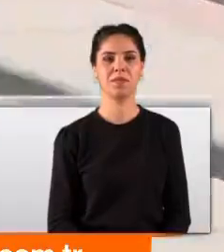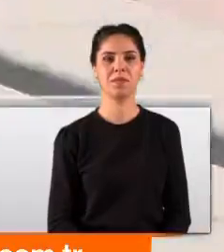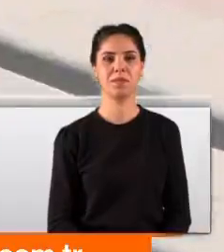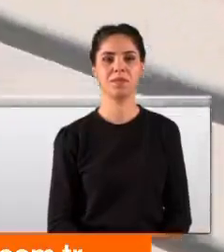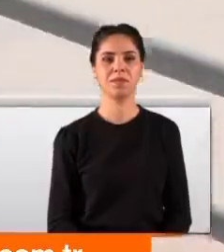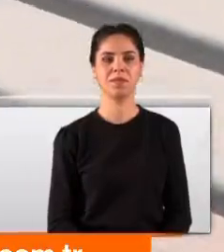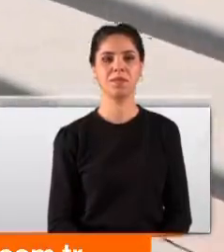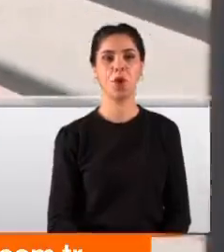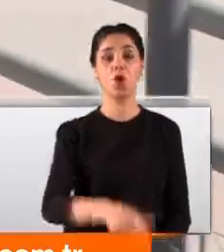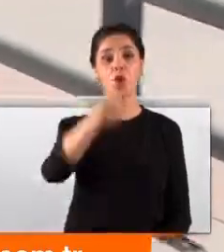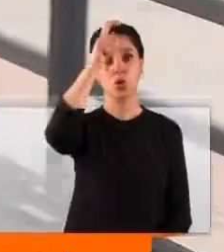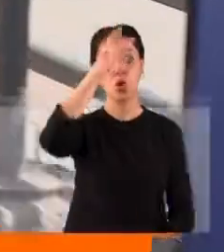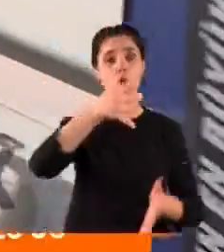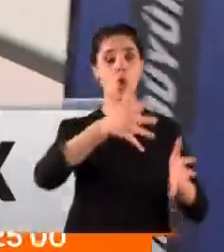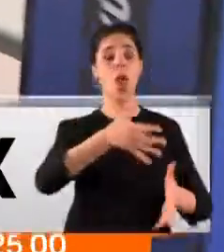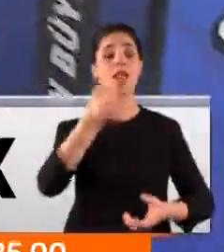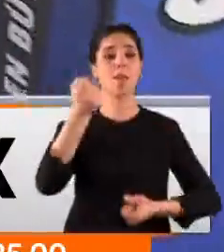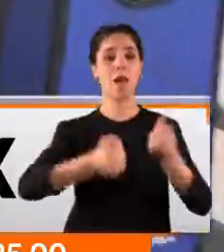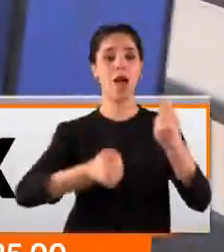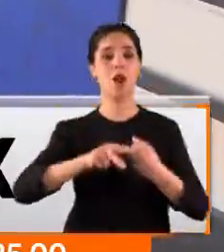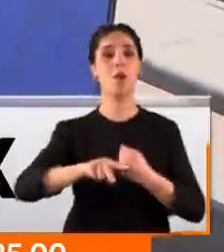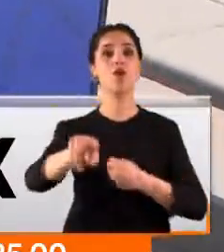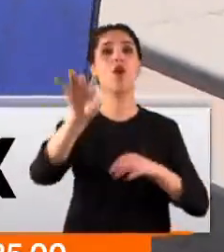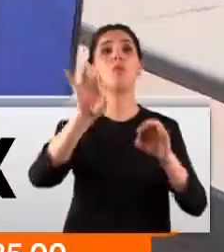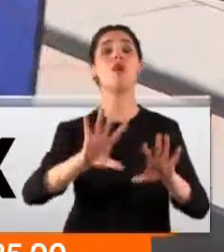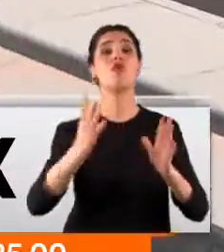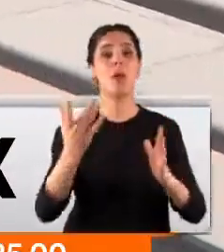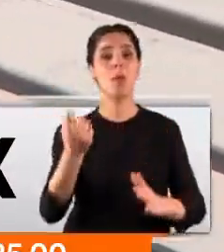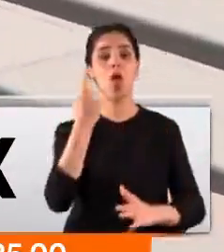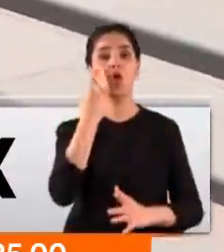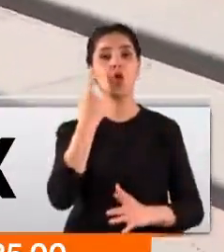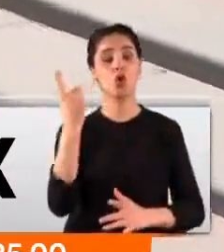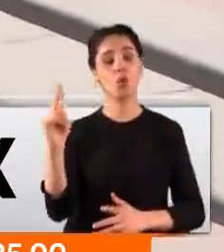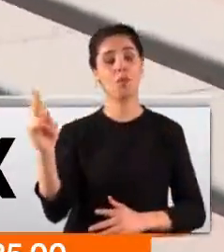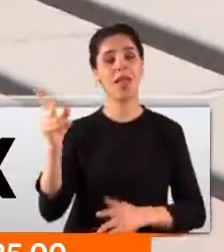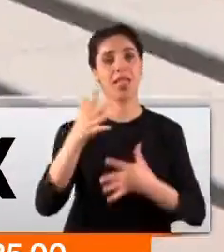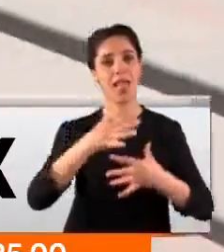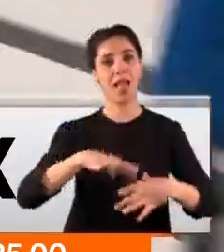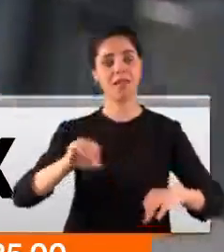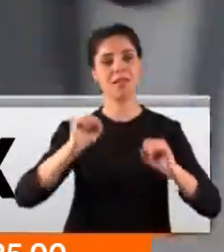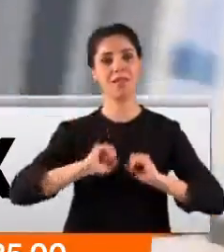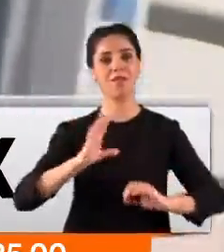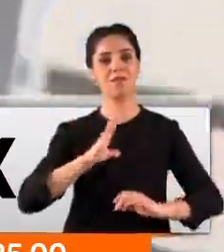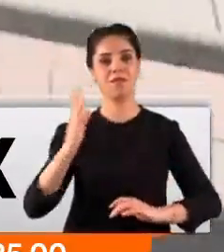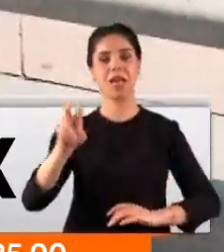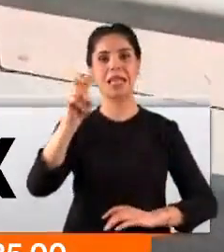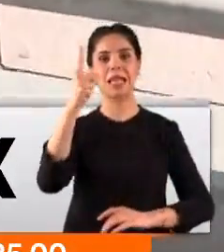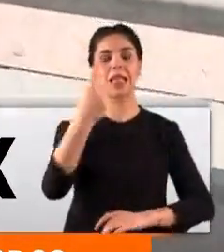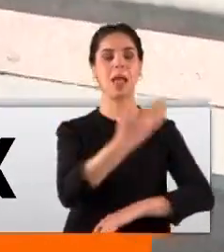çok iyi. Yerli otomobil TOGG henüz yollara çıkmadı ama hükümet hazırlıklarına hız kazandırdı. 81